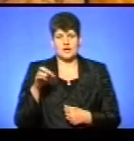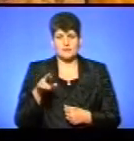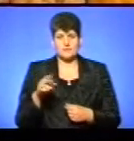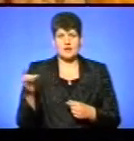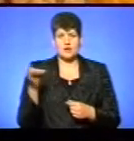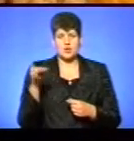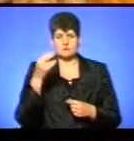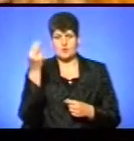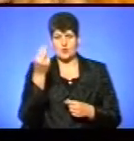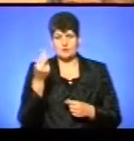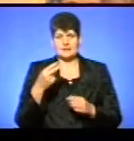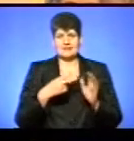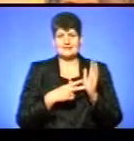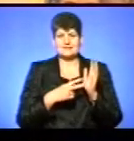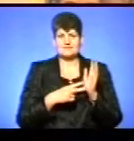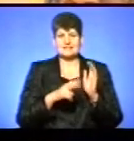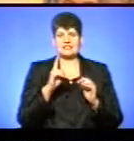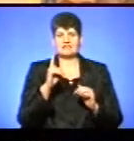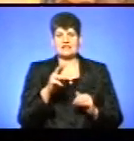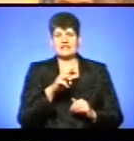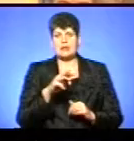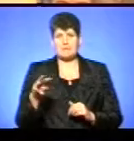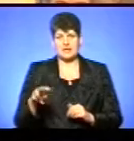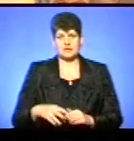Розмір розпису – 70 квадратних метрів.